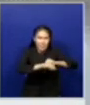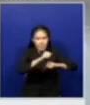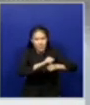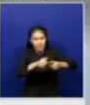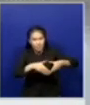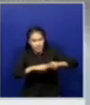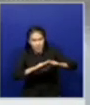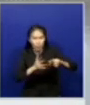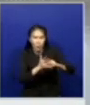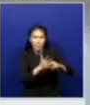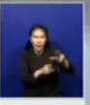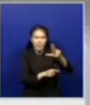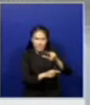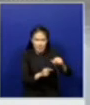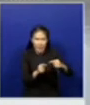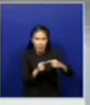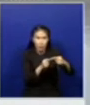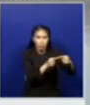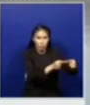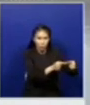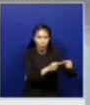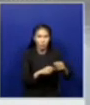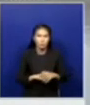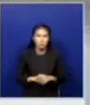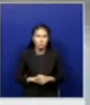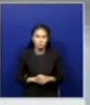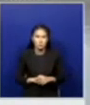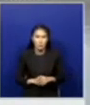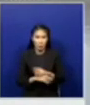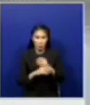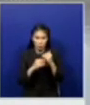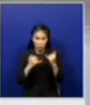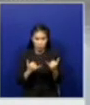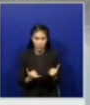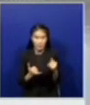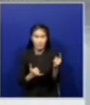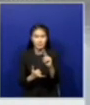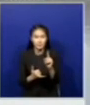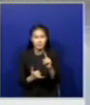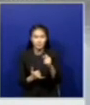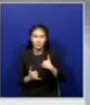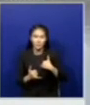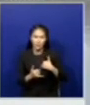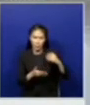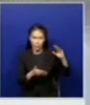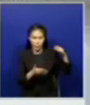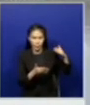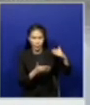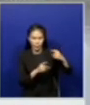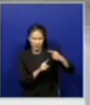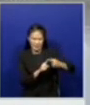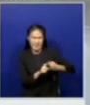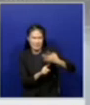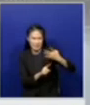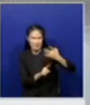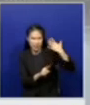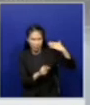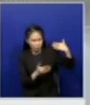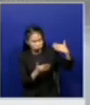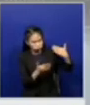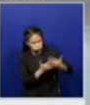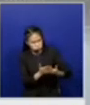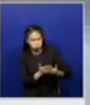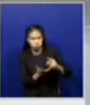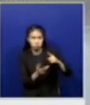มาใช้ไปพางก่อนบัดนี้เวลาผ่านมา4เดือนมติสภา